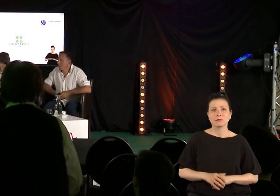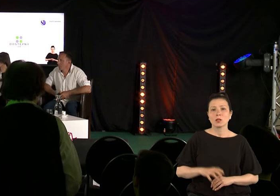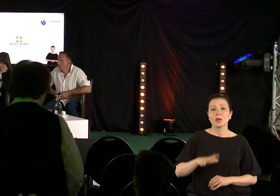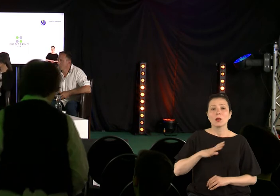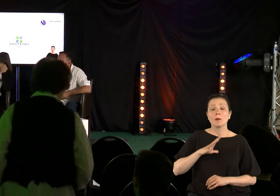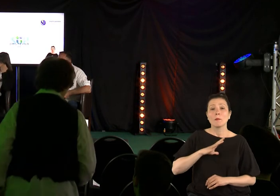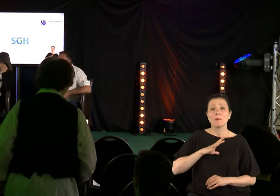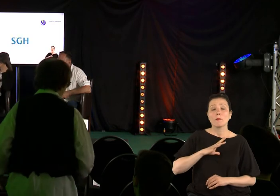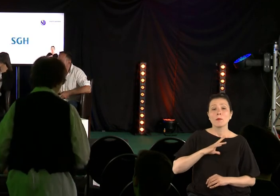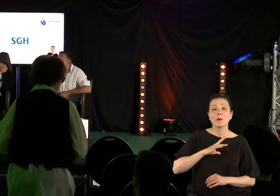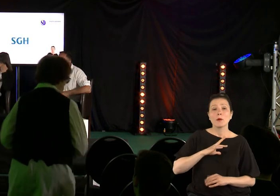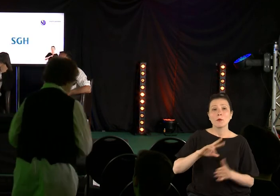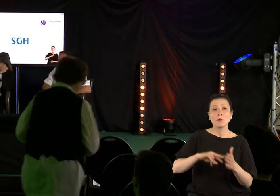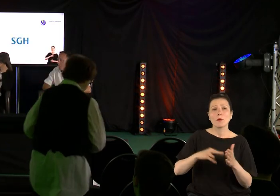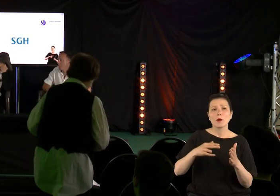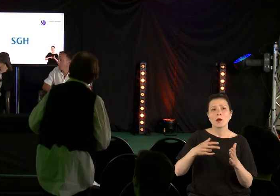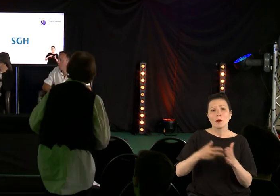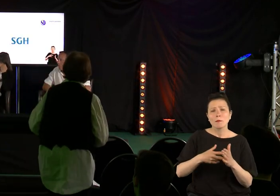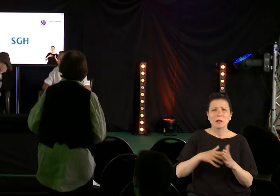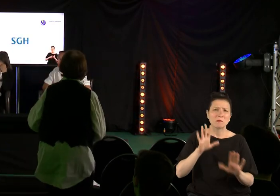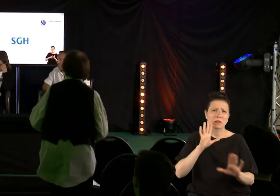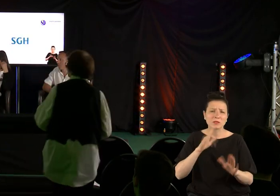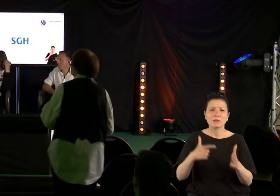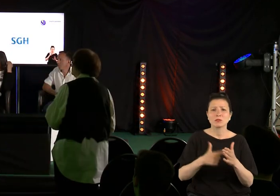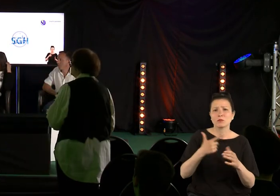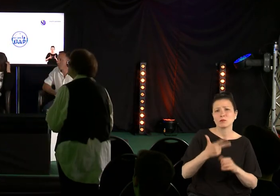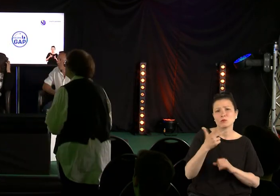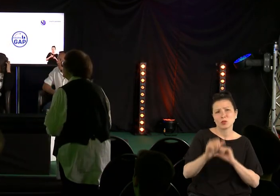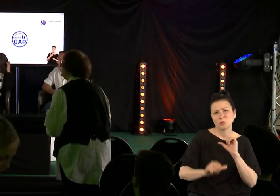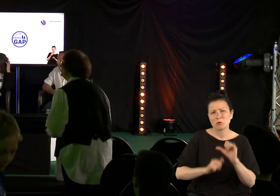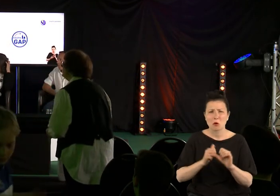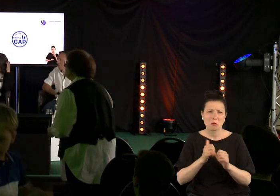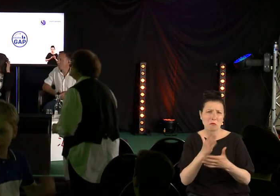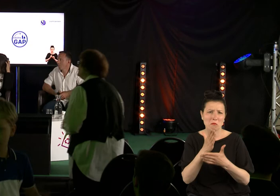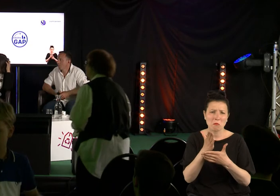zapowiedzią mniej więcej w 2023 roku w środku, przy końcu